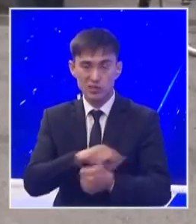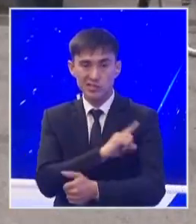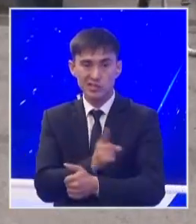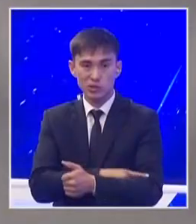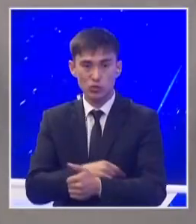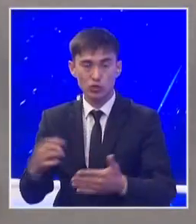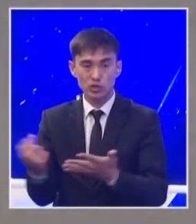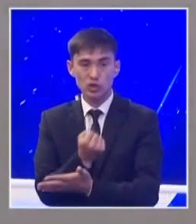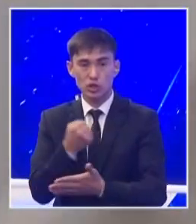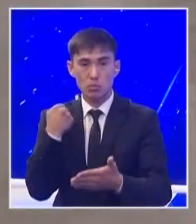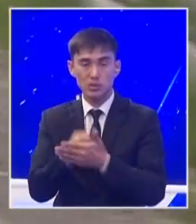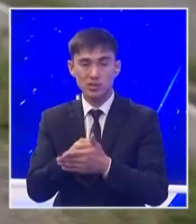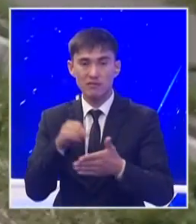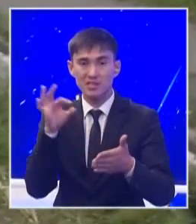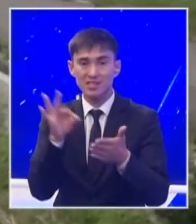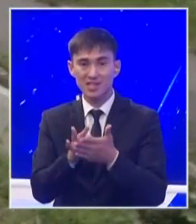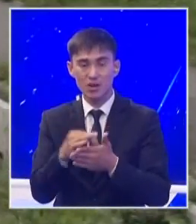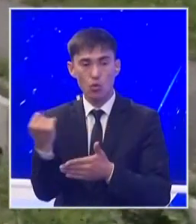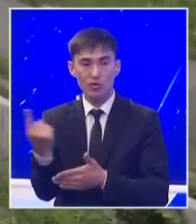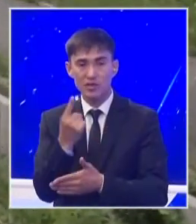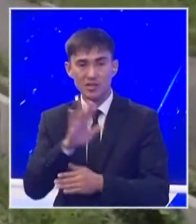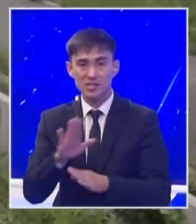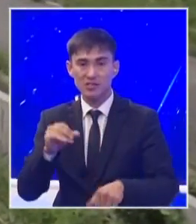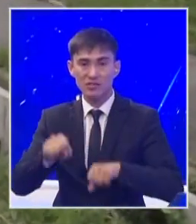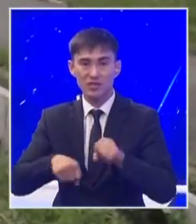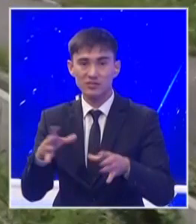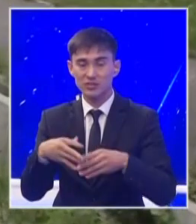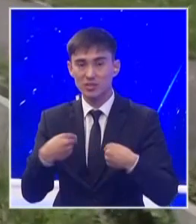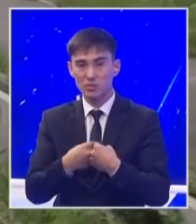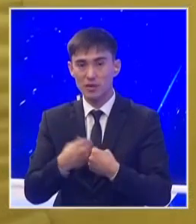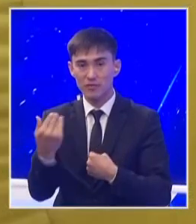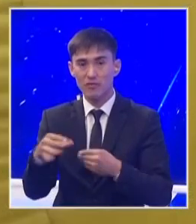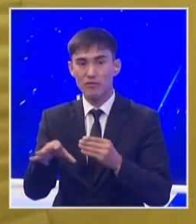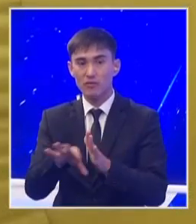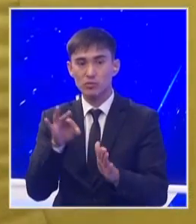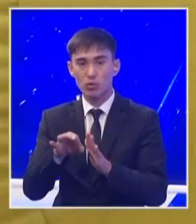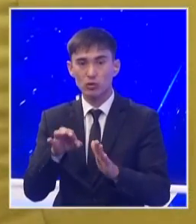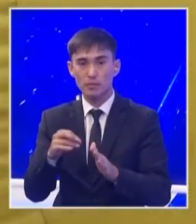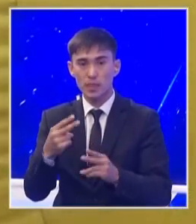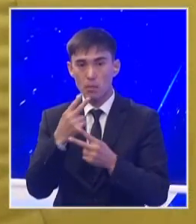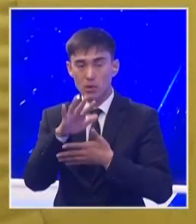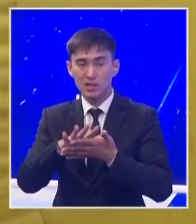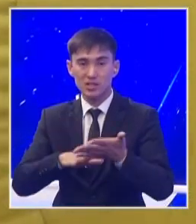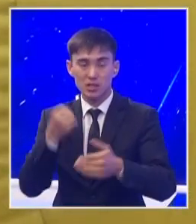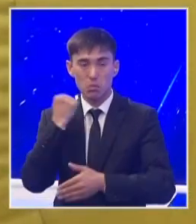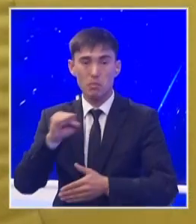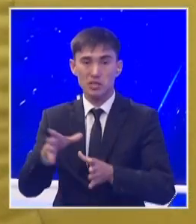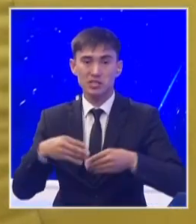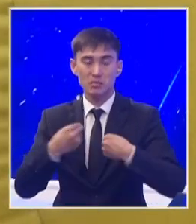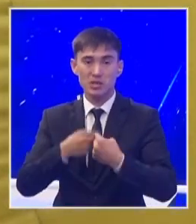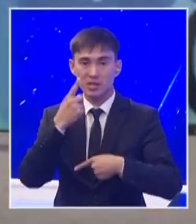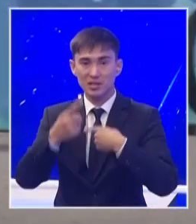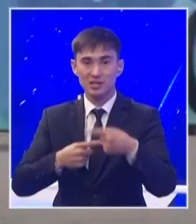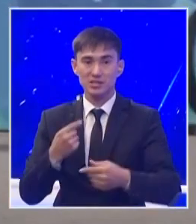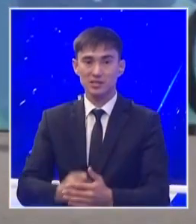воли в достижении поставленных целей. Он не единственный велогонщик в семье. Выбор этого вида спорта – продолжение победных семейных